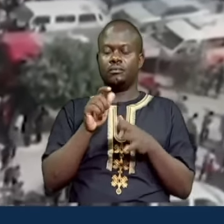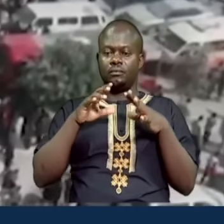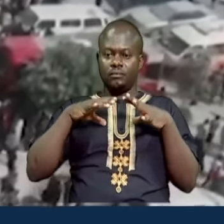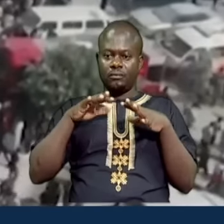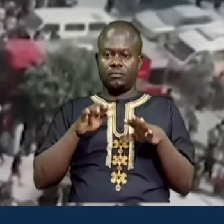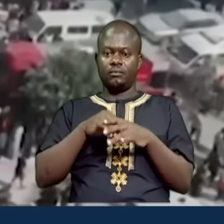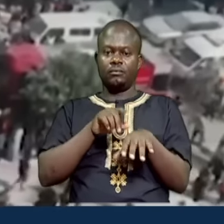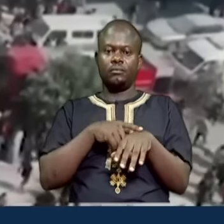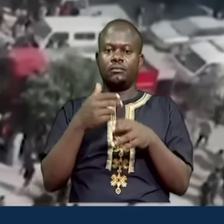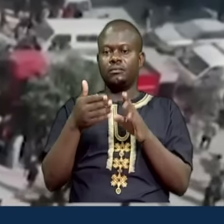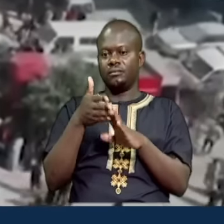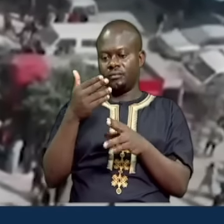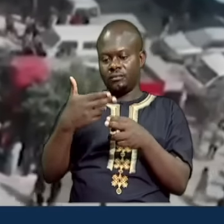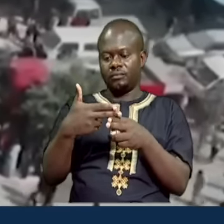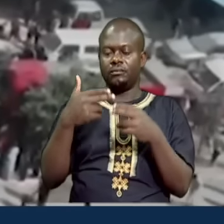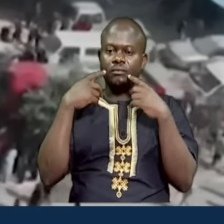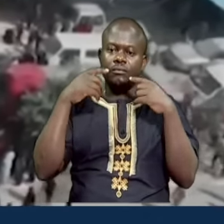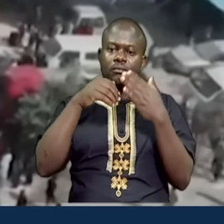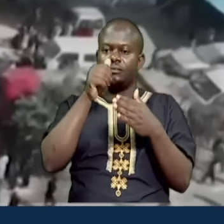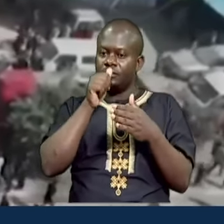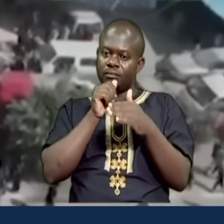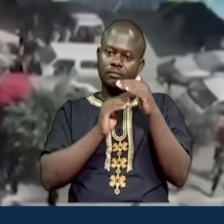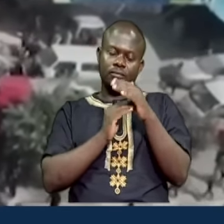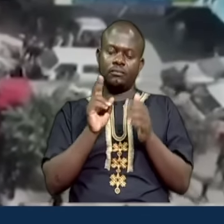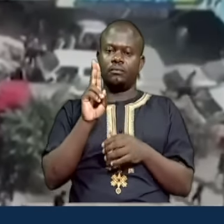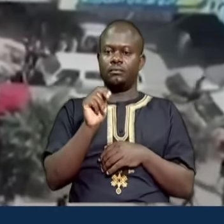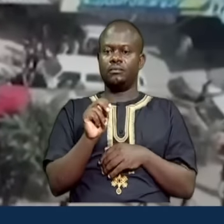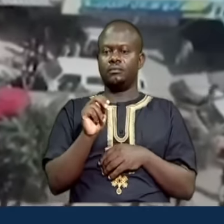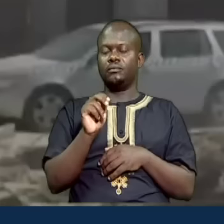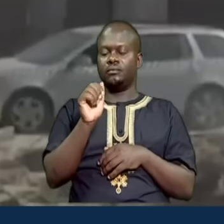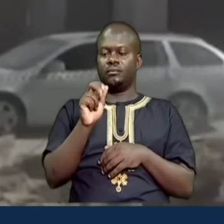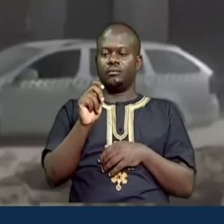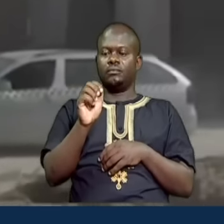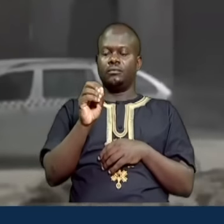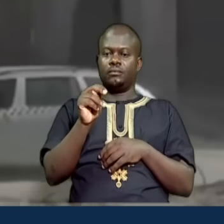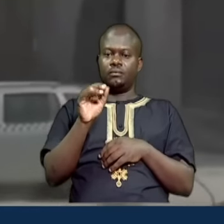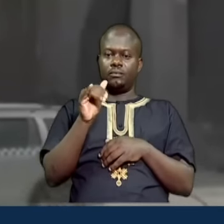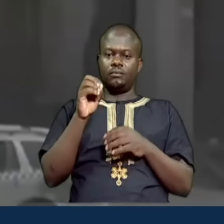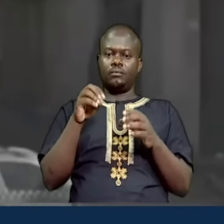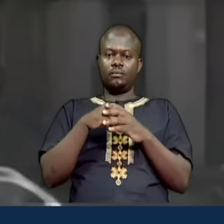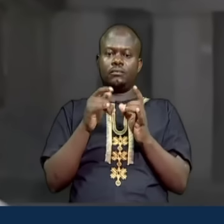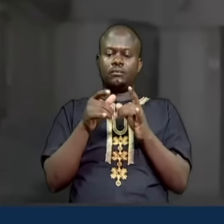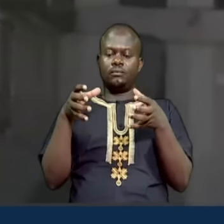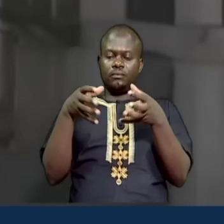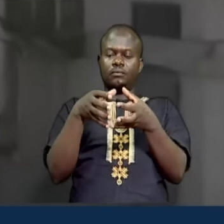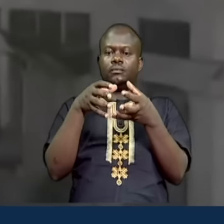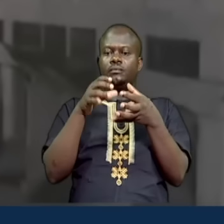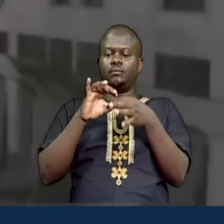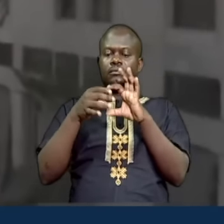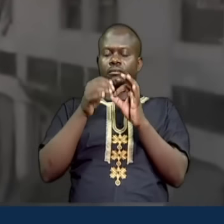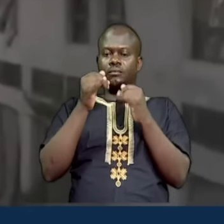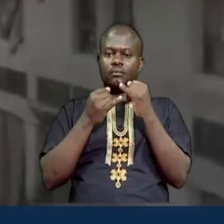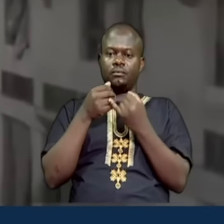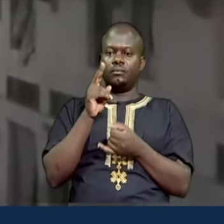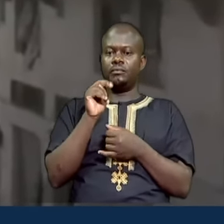mu gihe cya vuba. Ni ibyavuzwe n'umunyamabanga mukuru wa Loni Antonio Guterres mu nama yahurije hamwe abafatanyabikorwa mpuzamahanga ba